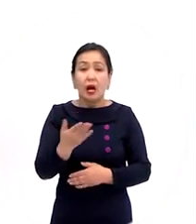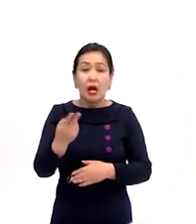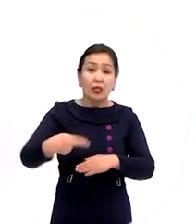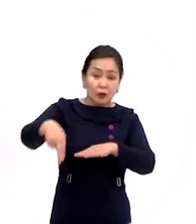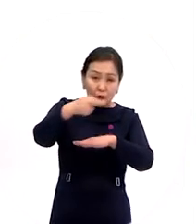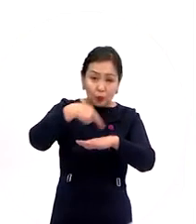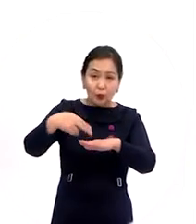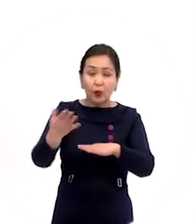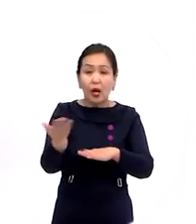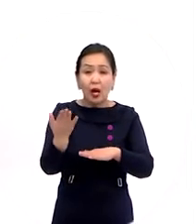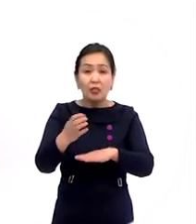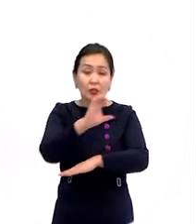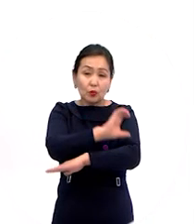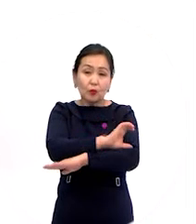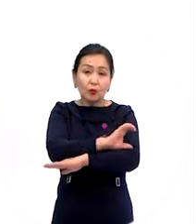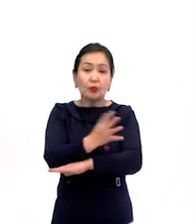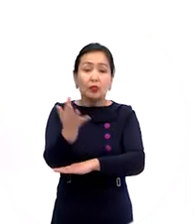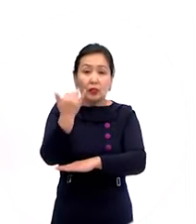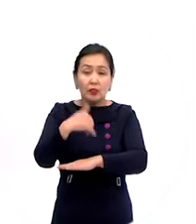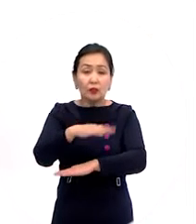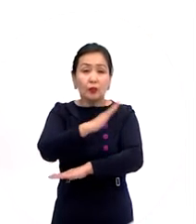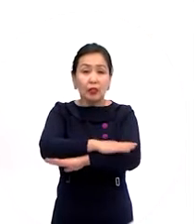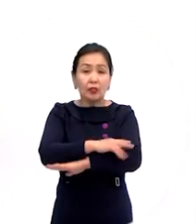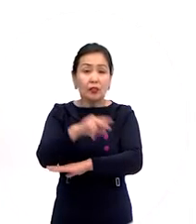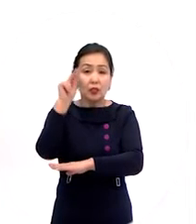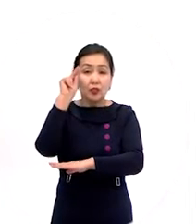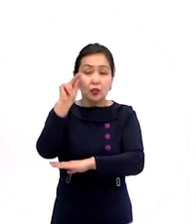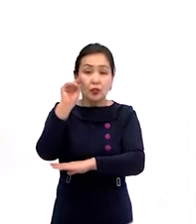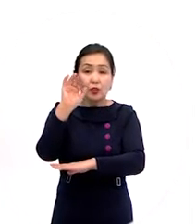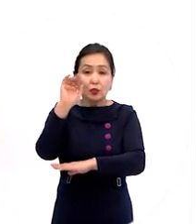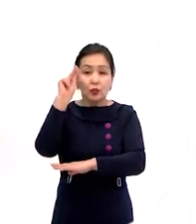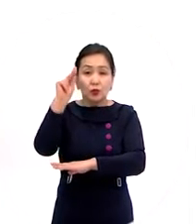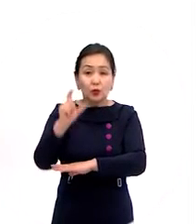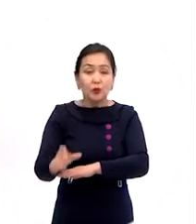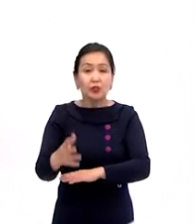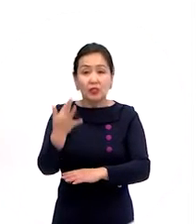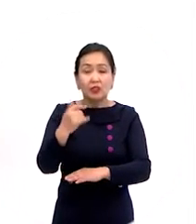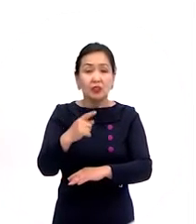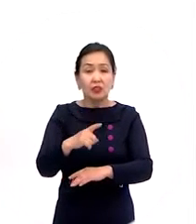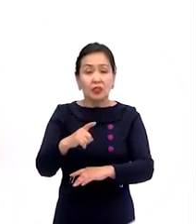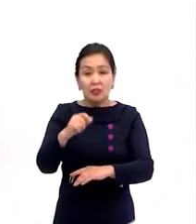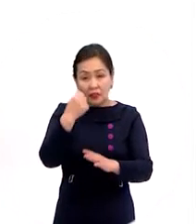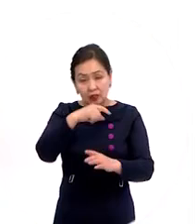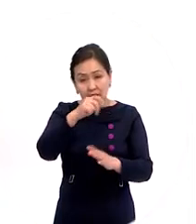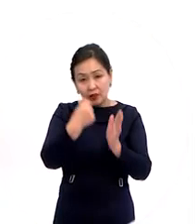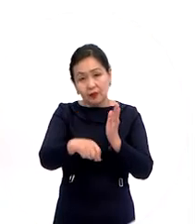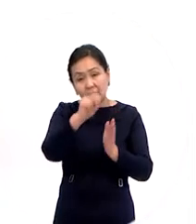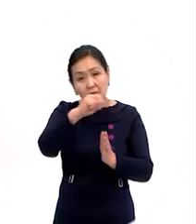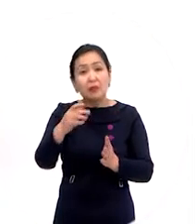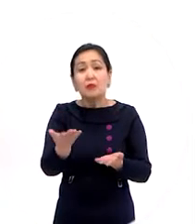аль дүүргийн аль сургуулийн 7-р ангийн сурагч гэж дэвтрээ хаягилсан бол та нар эргээ